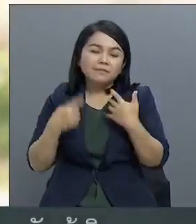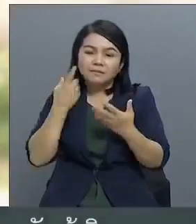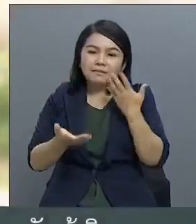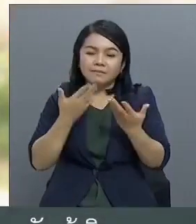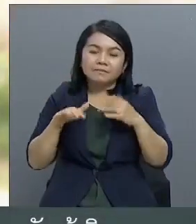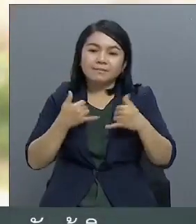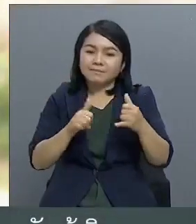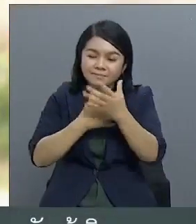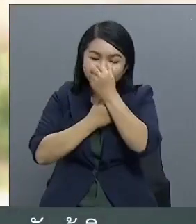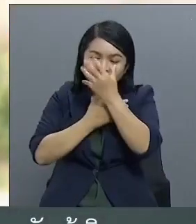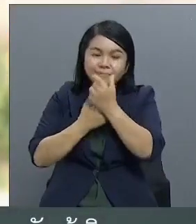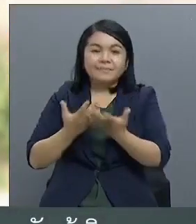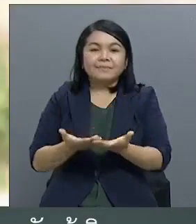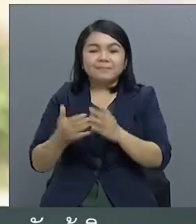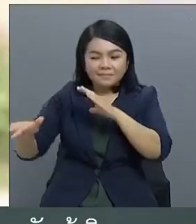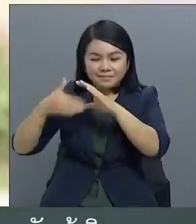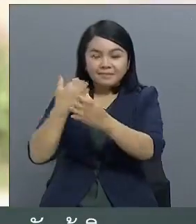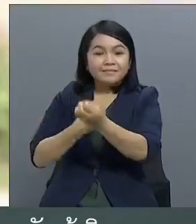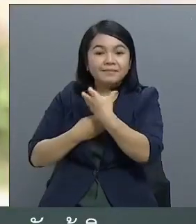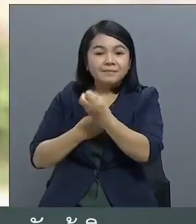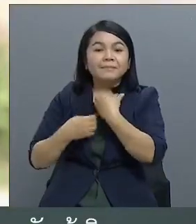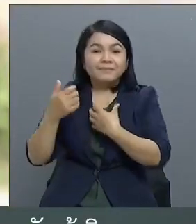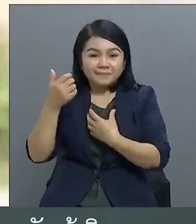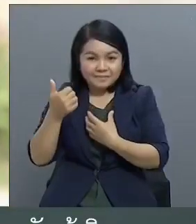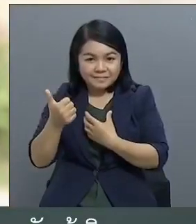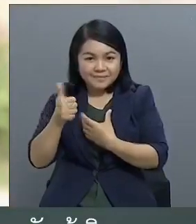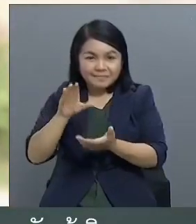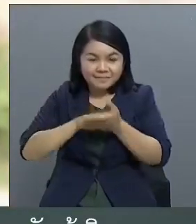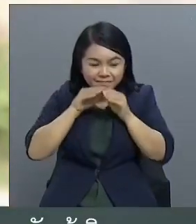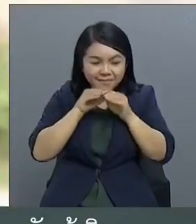บนี้น่าสนใจนะครับก็นำเสนอกับรายการของเราได้จะได้มานำเสนอในช่วงสีสันวาไรตี้นะครับ